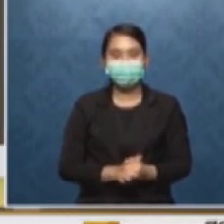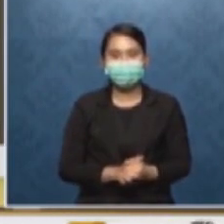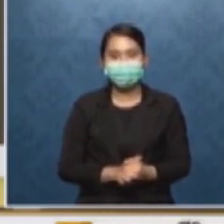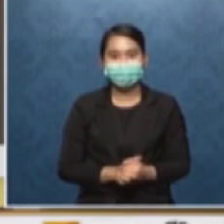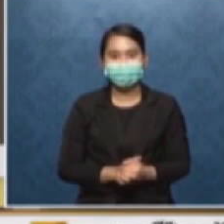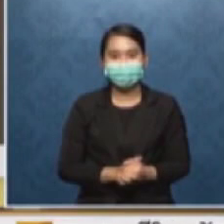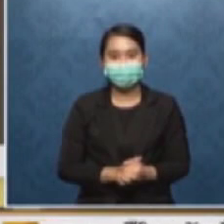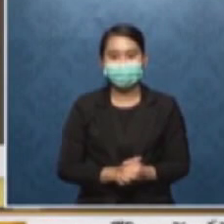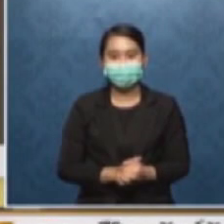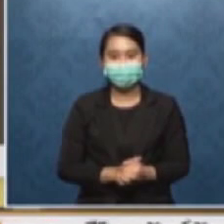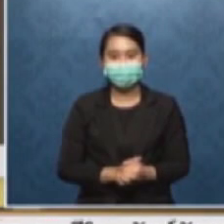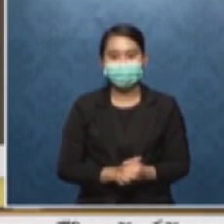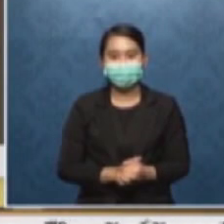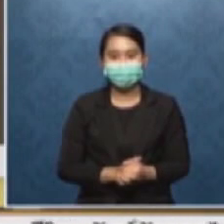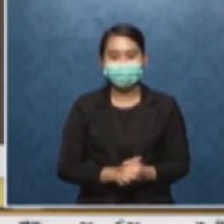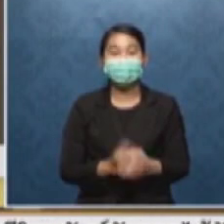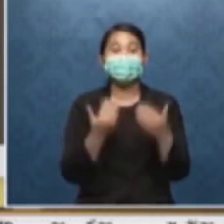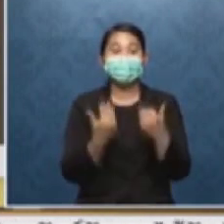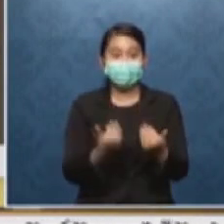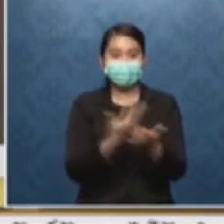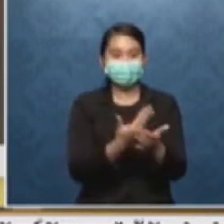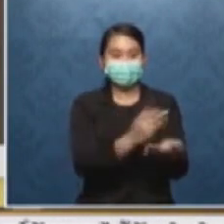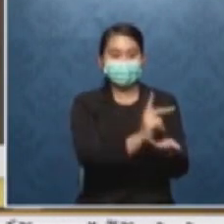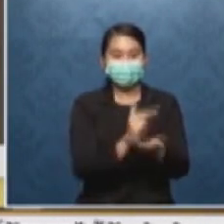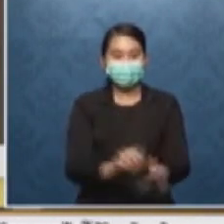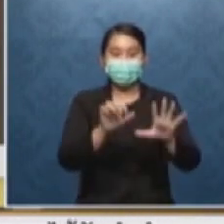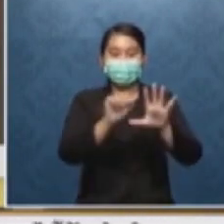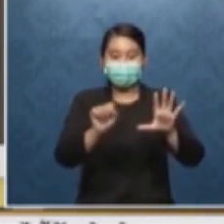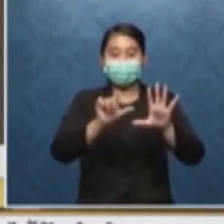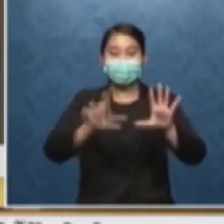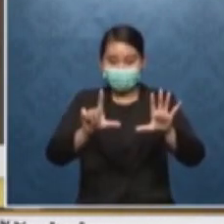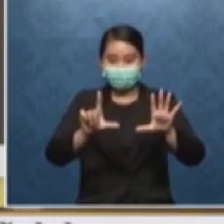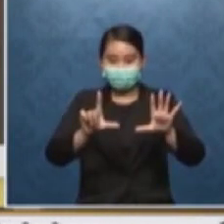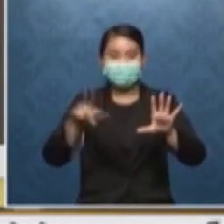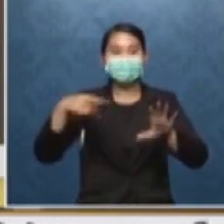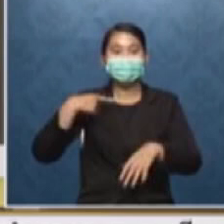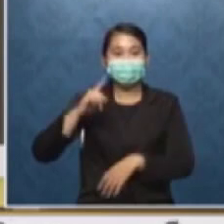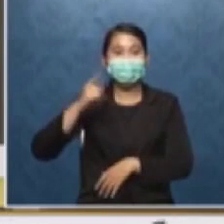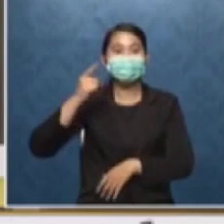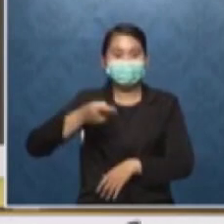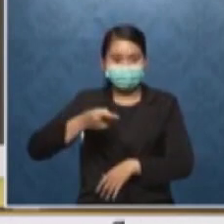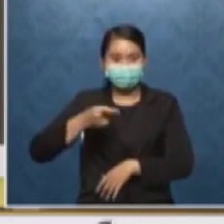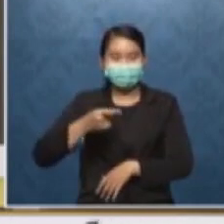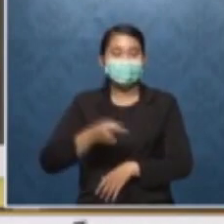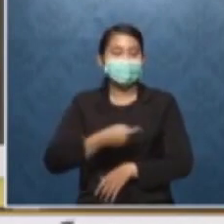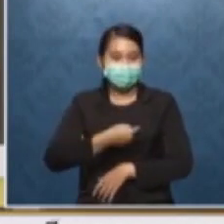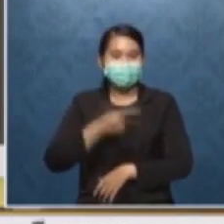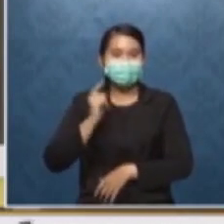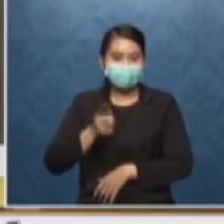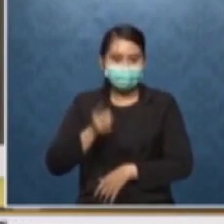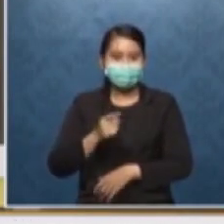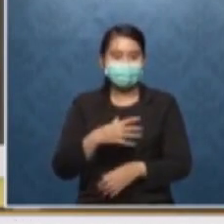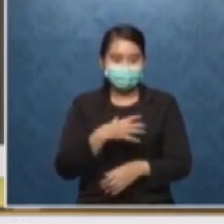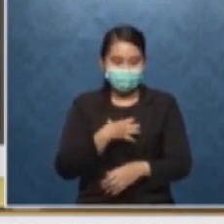ถ้าเกิดการกู้เงิน 500ล้านบาทนี้มีประสิทธิภาพมีประสิทธิผลจริงและท่านมีความจริงใจที่อยากจะกู้เงิน